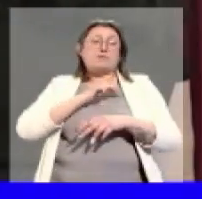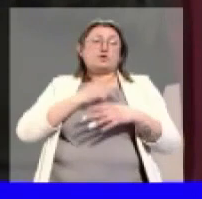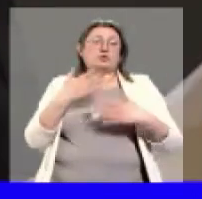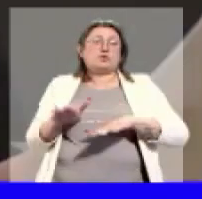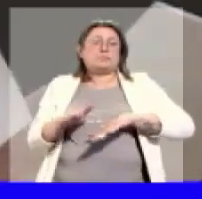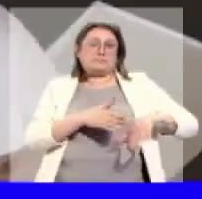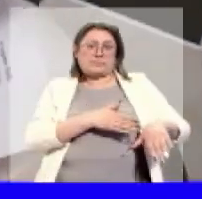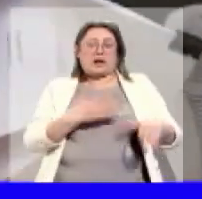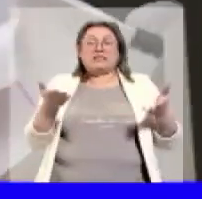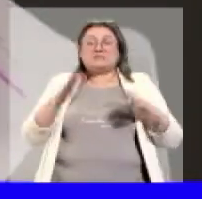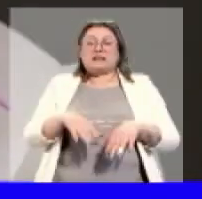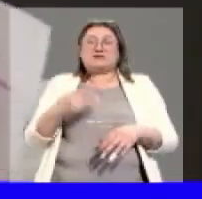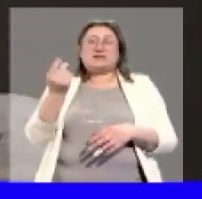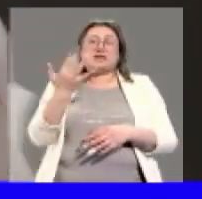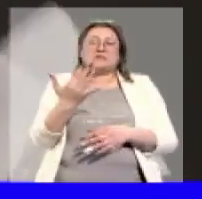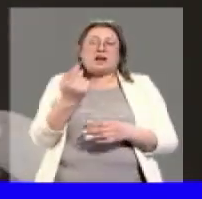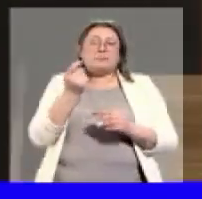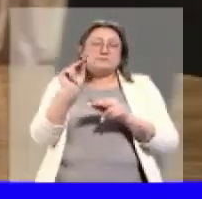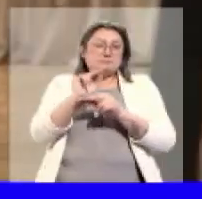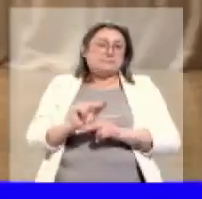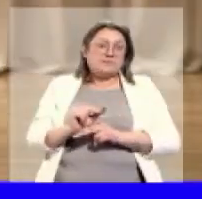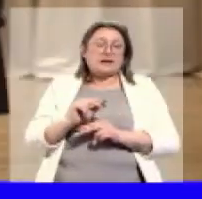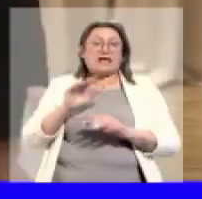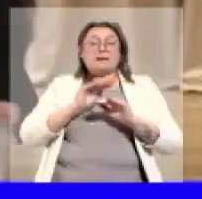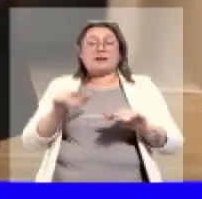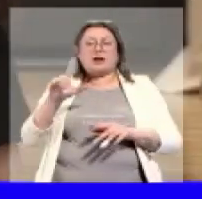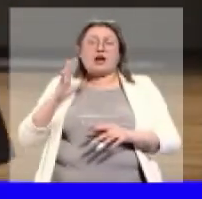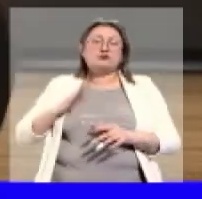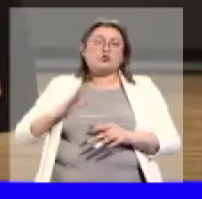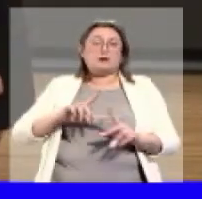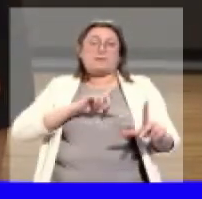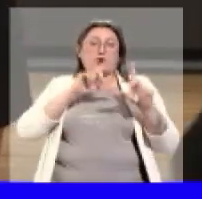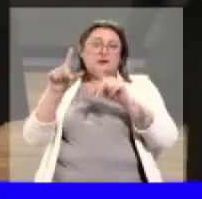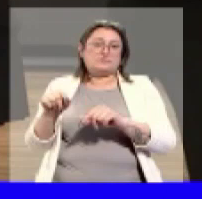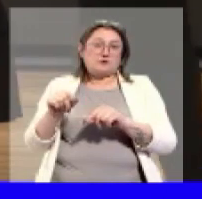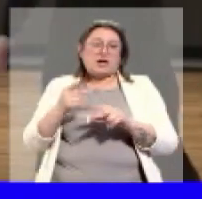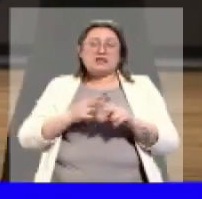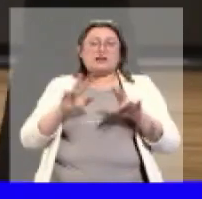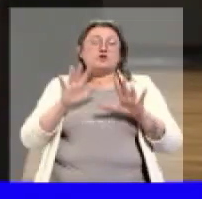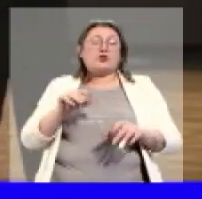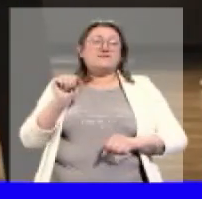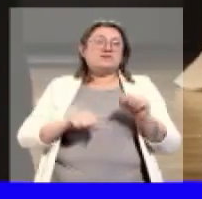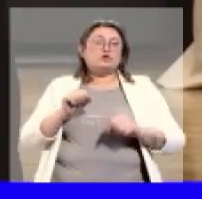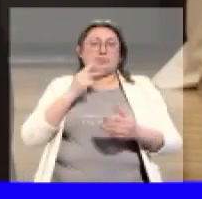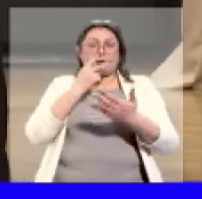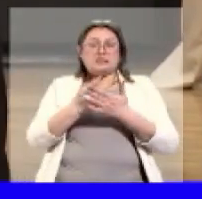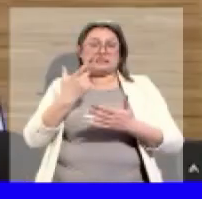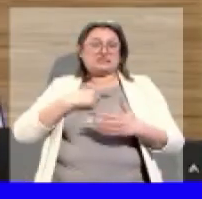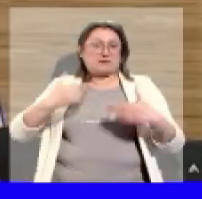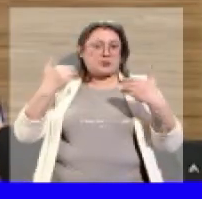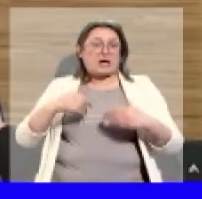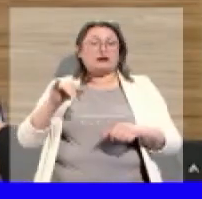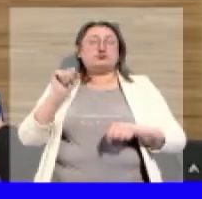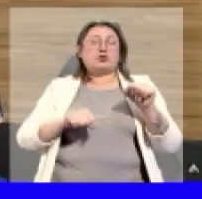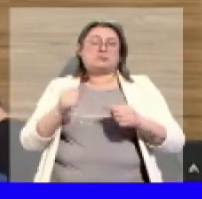уже позади. Осталось еще несколько штрихов. Ребята с нетерпением ожидают поездку. Ведь это не только возможность показать себя, но